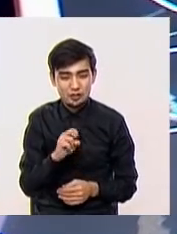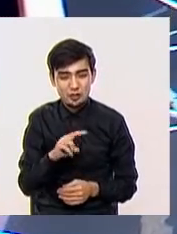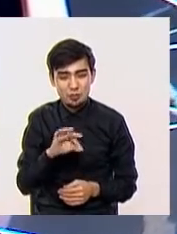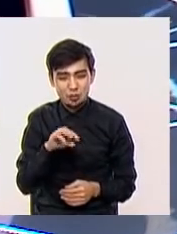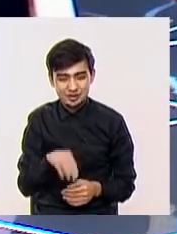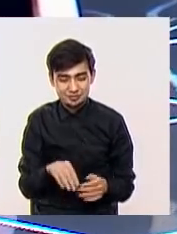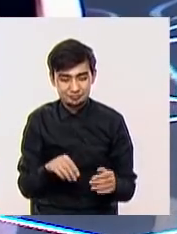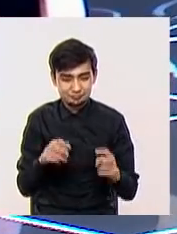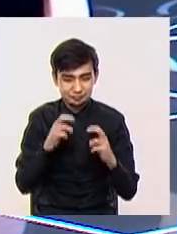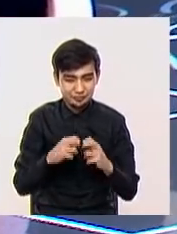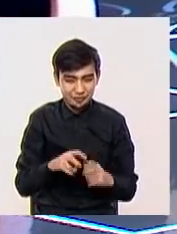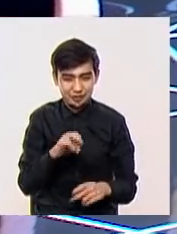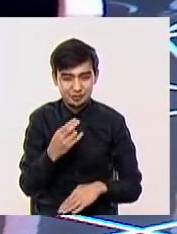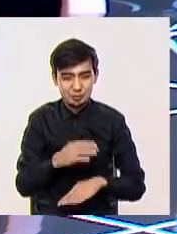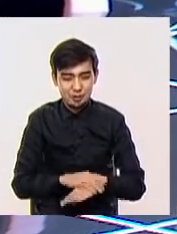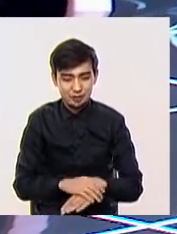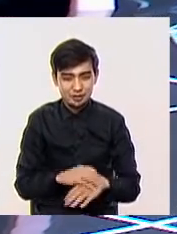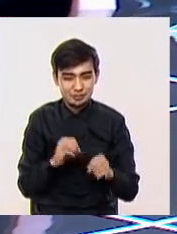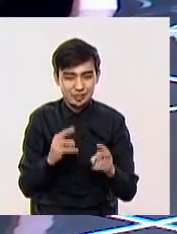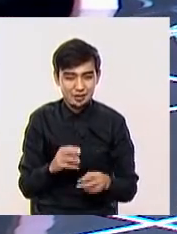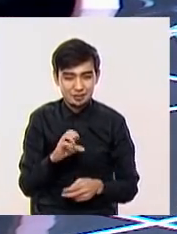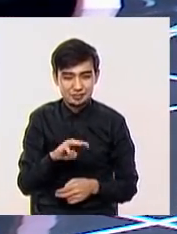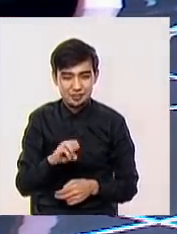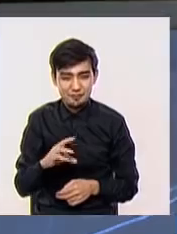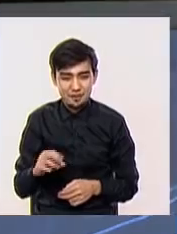с пересмотром Нацбанком базовой ставки.